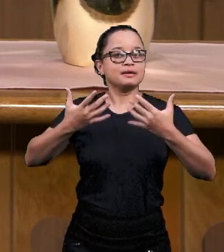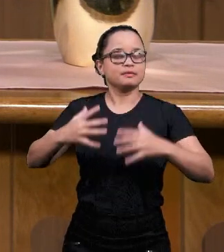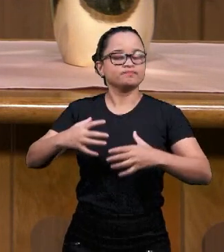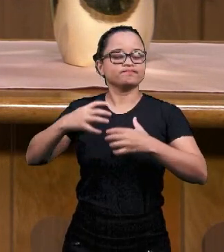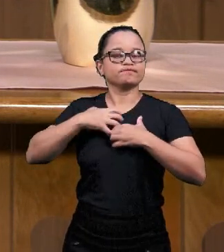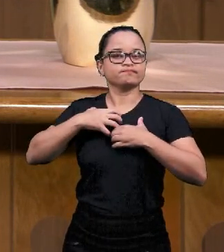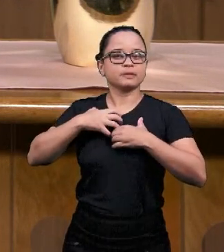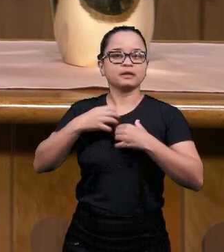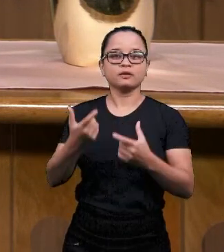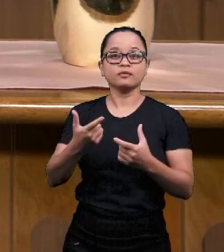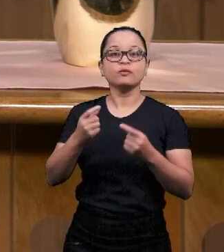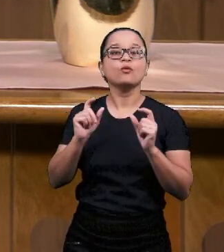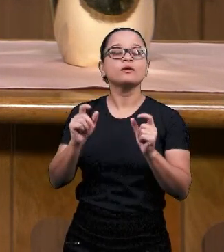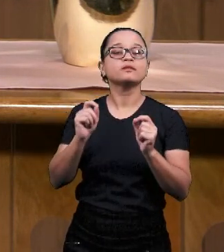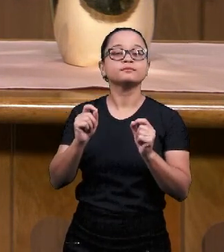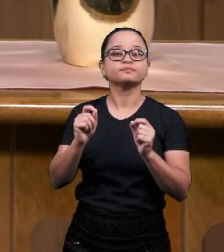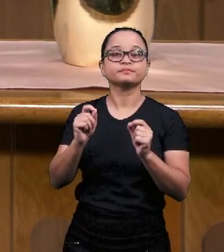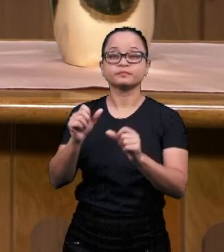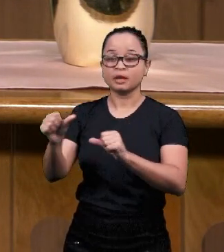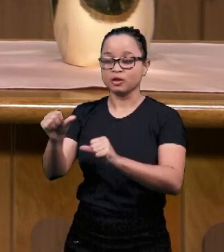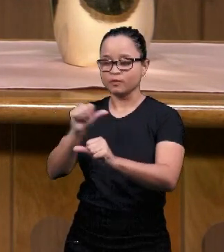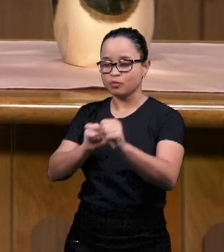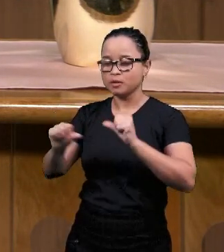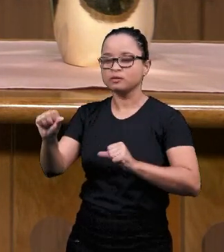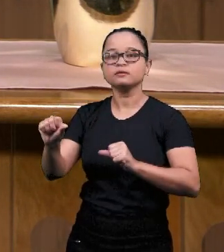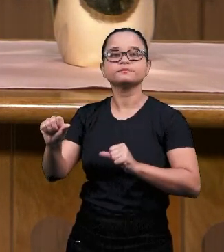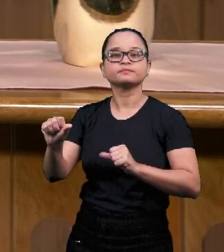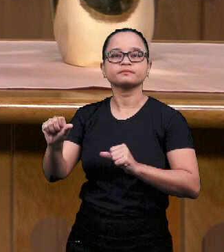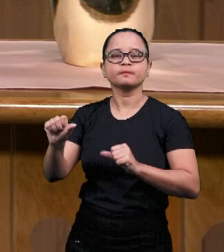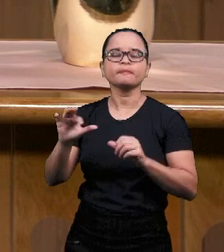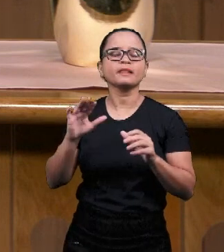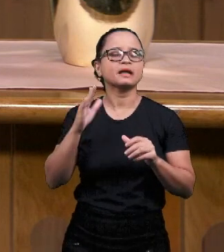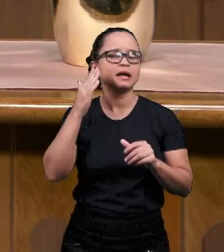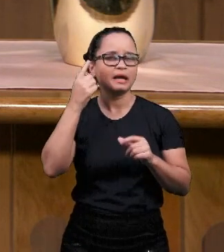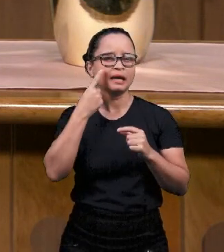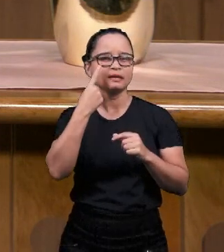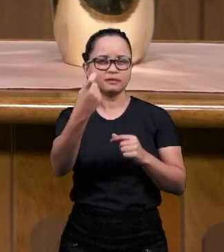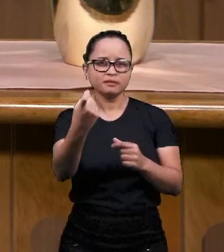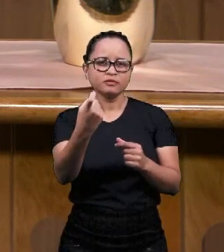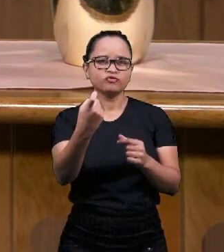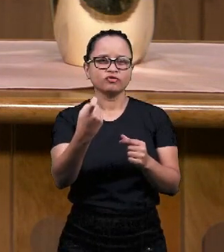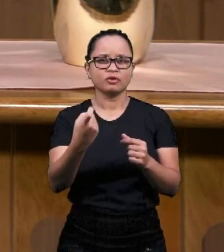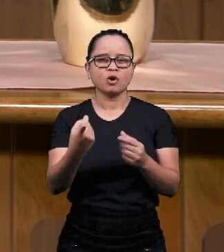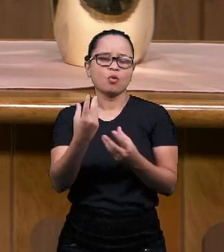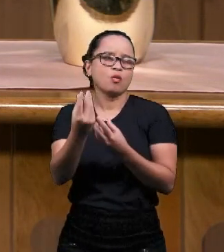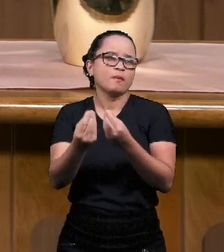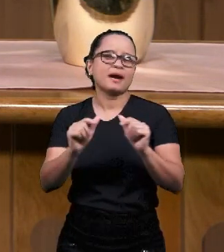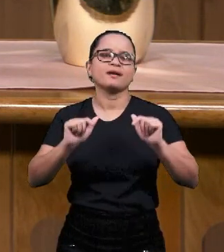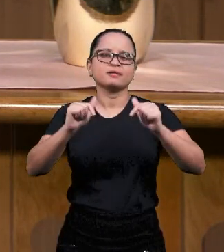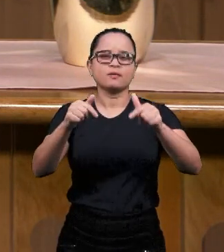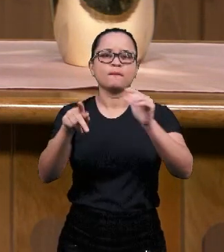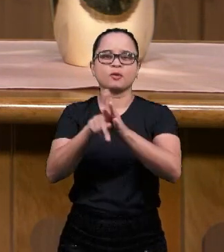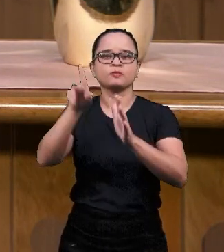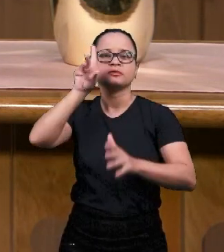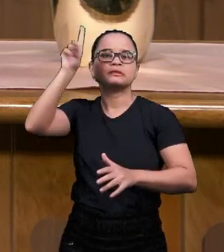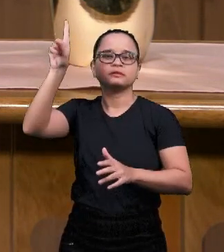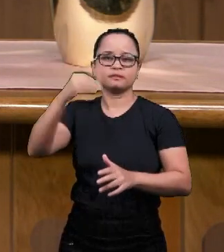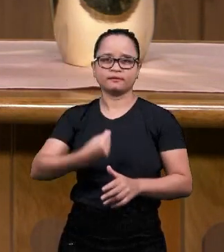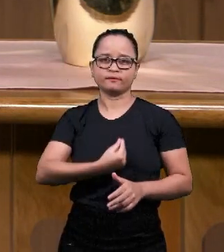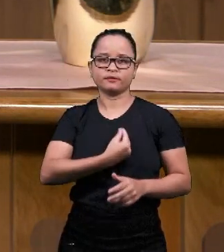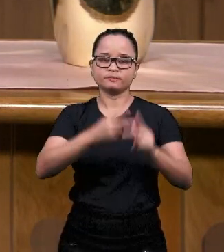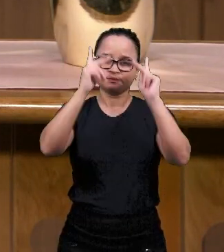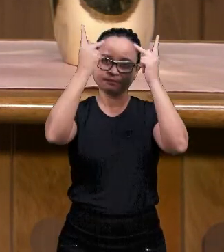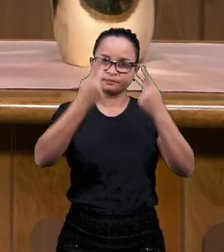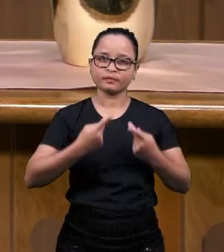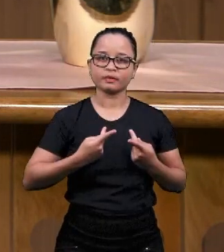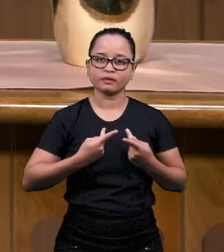От радости о нем идет и продает. Интересно, как человек, Бог